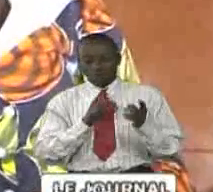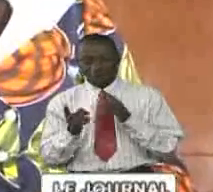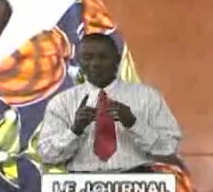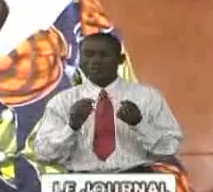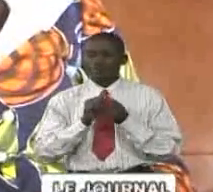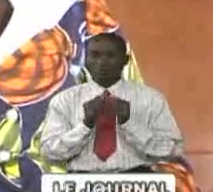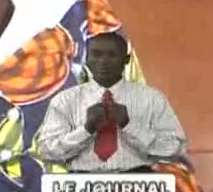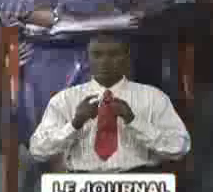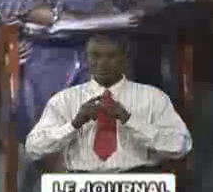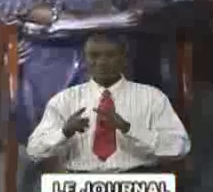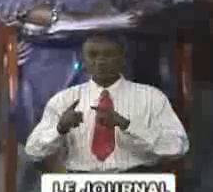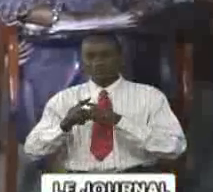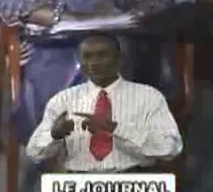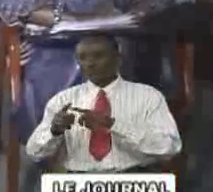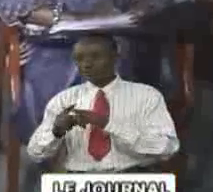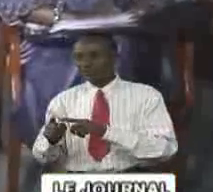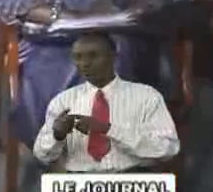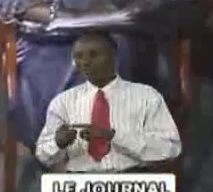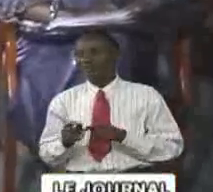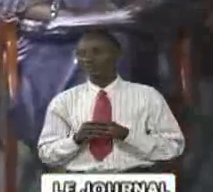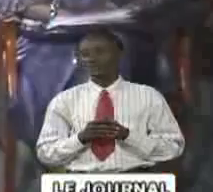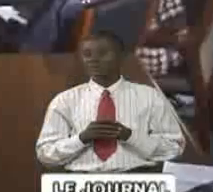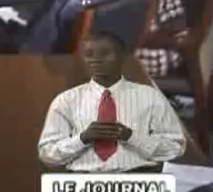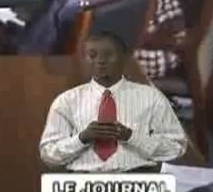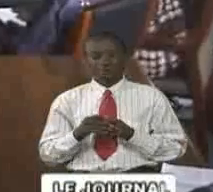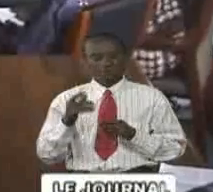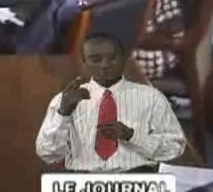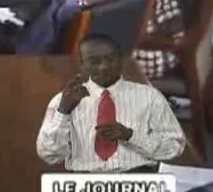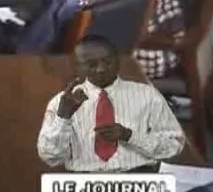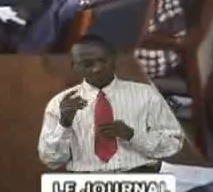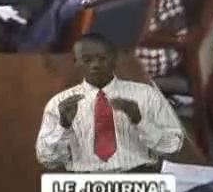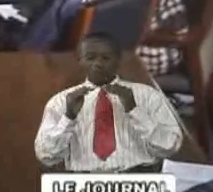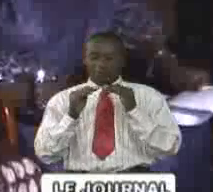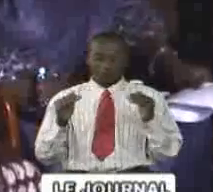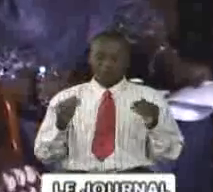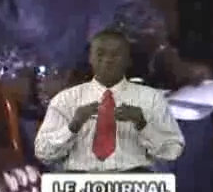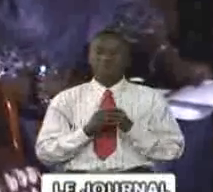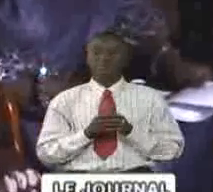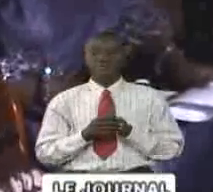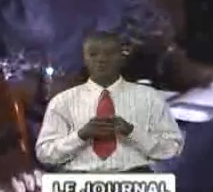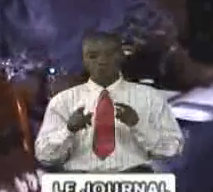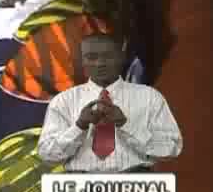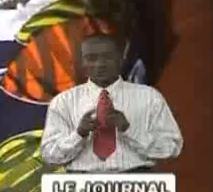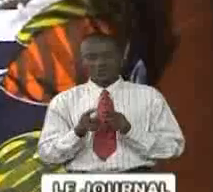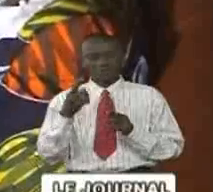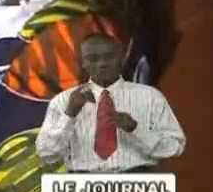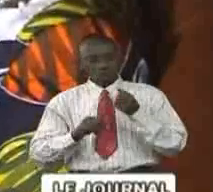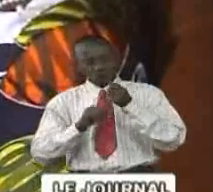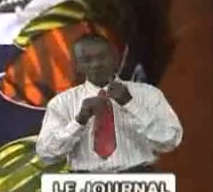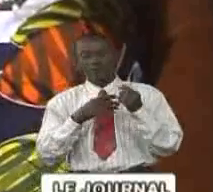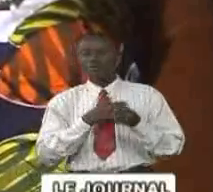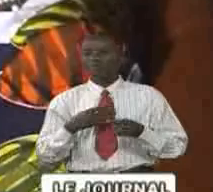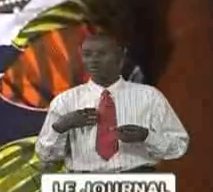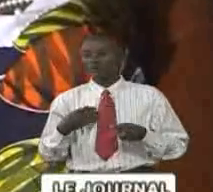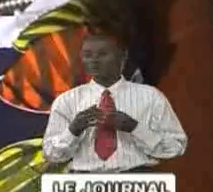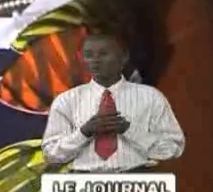mettre fin aux conflits armés. Garantir une participation active d'au moins 50% des femmes dans toutes les négociations négociations tout en tenant compte